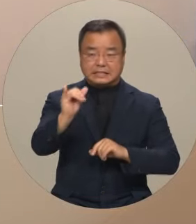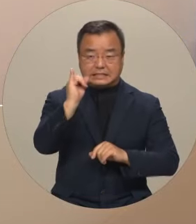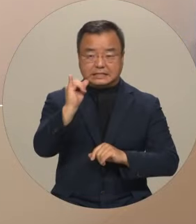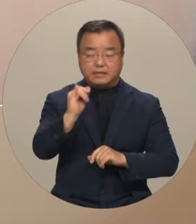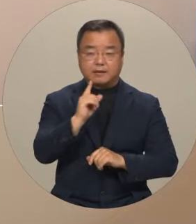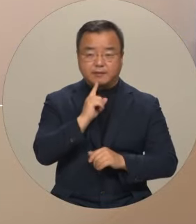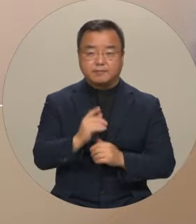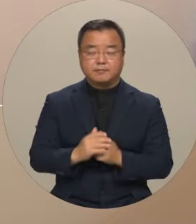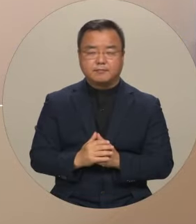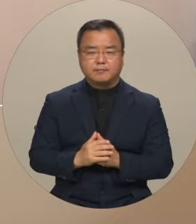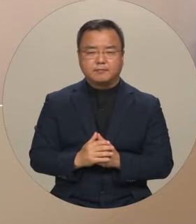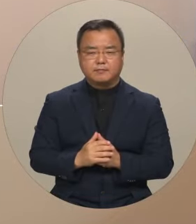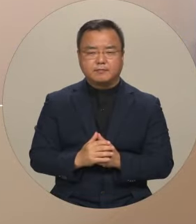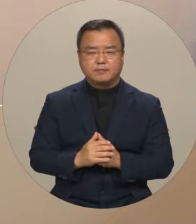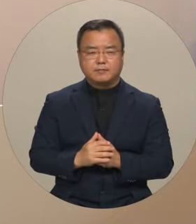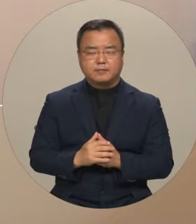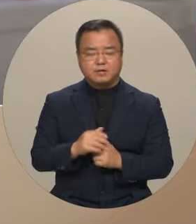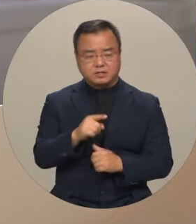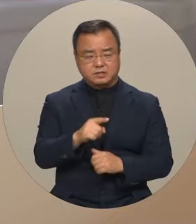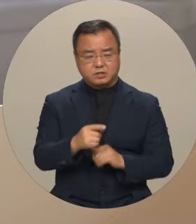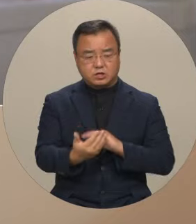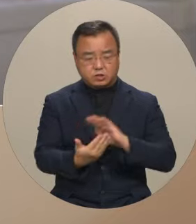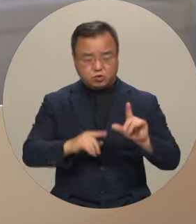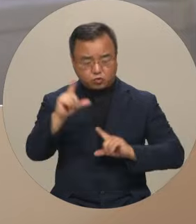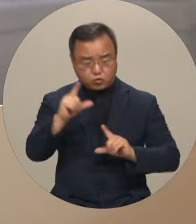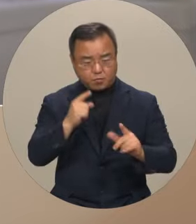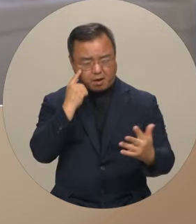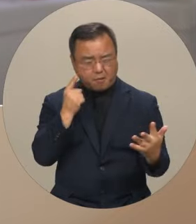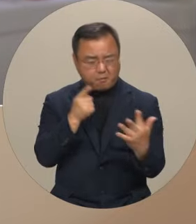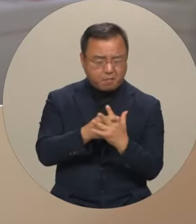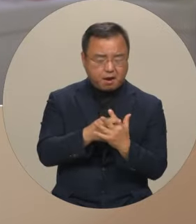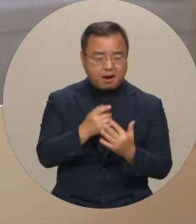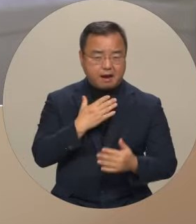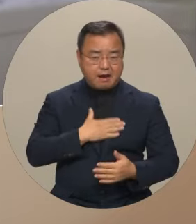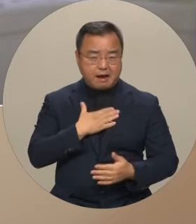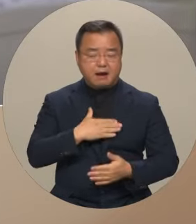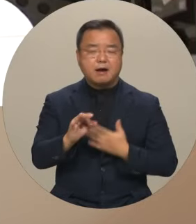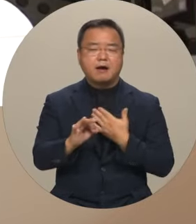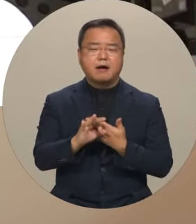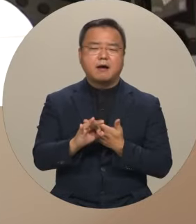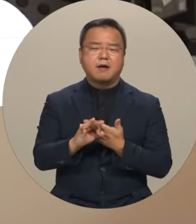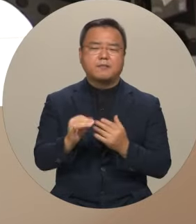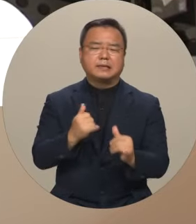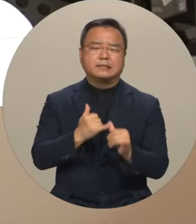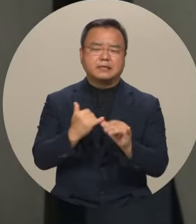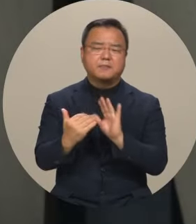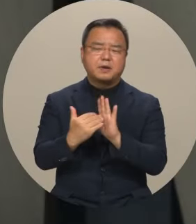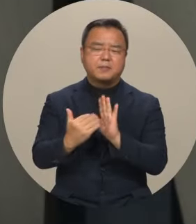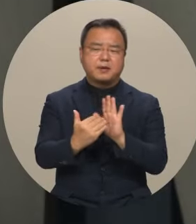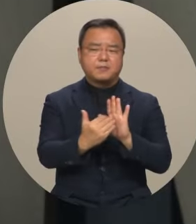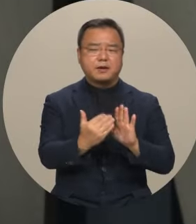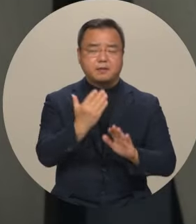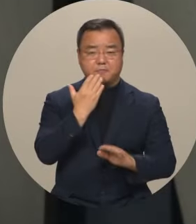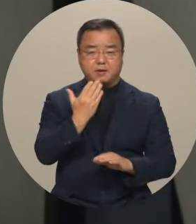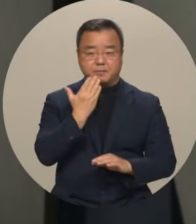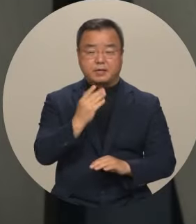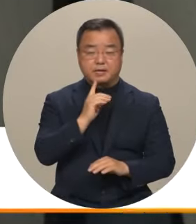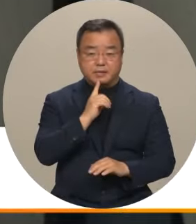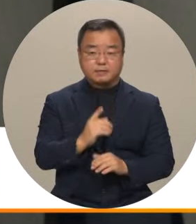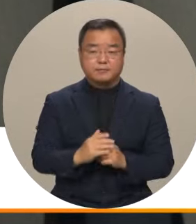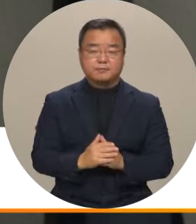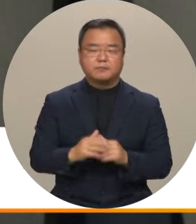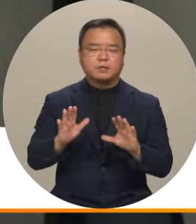그니까 잘만 알고 있으면 막을 수도 있는 무수한 아이들이 있었다라는 거죠 그래서 이번